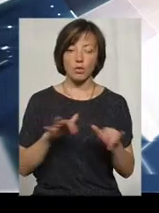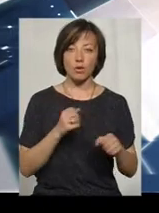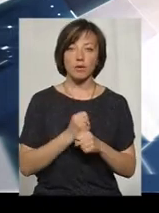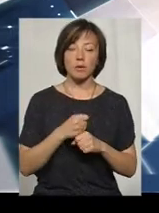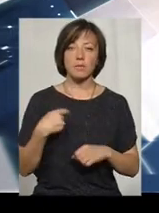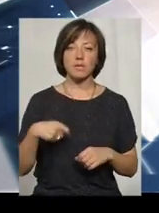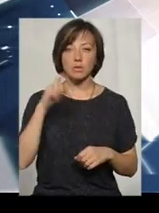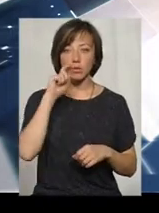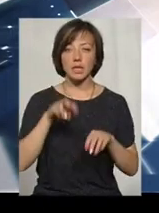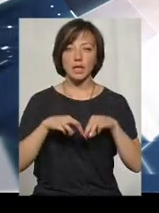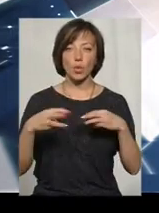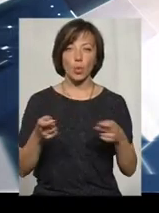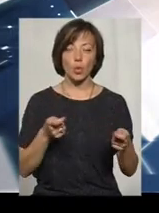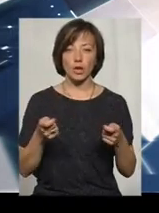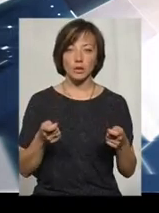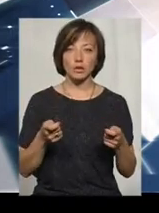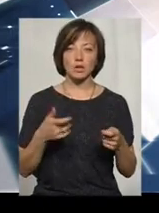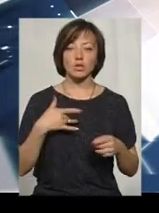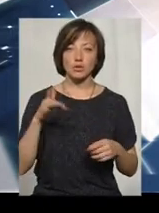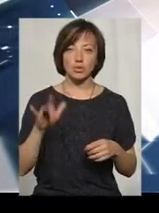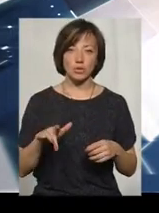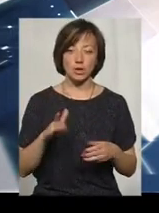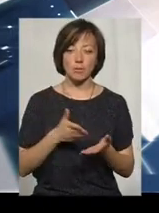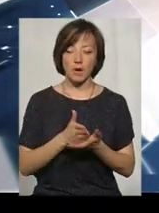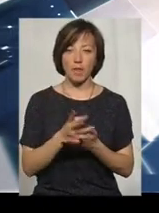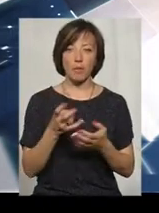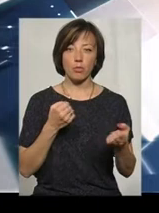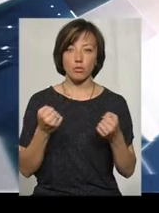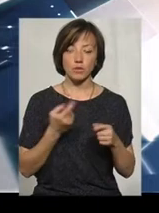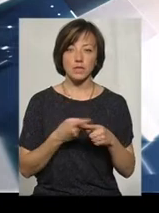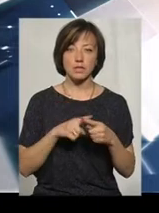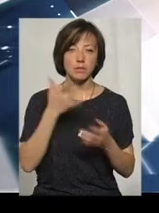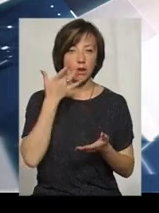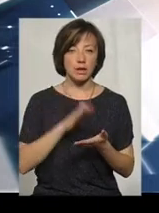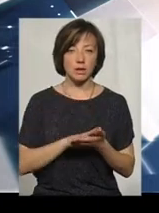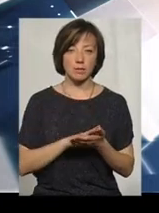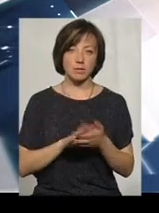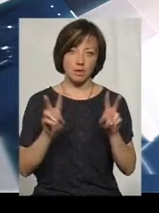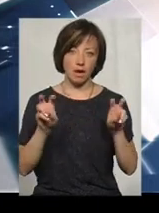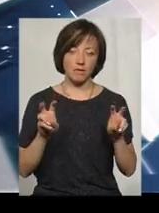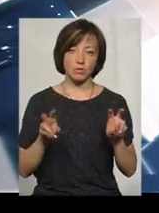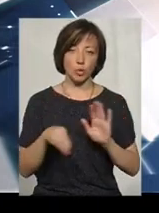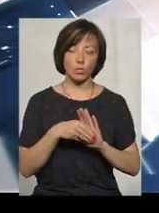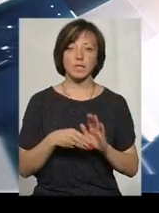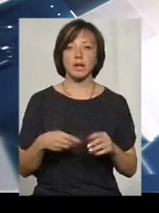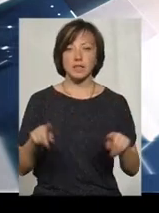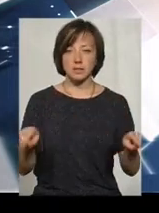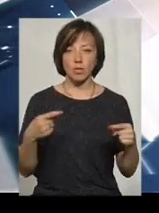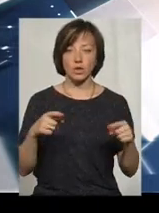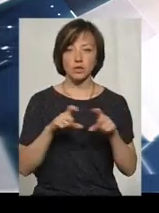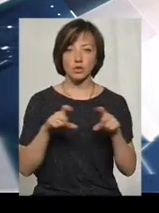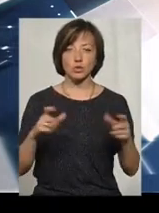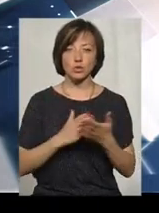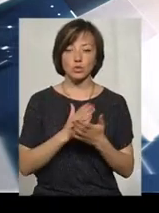президент України, і уряд. І вони жорстко направлені на боротьбу із цим ганебним явищем. Дійсно, створення такої служби,